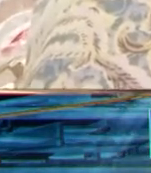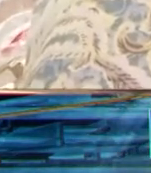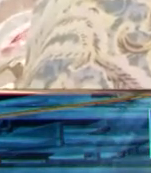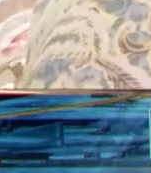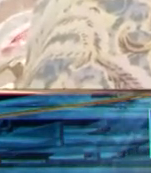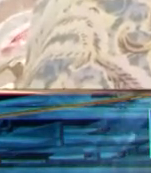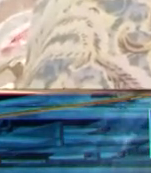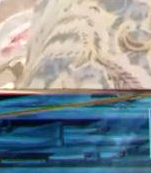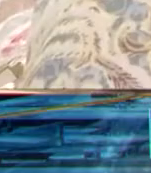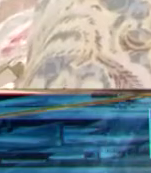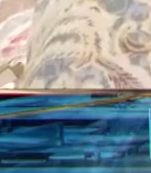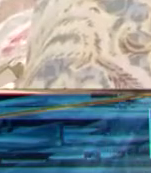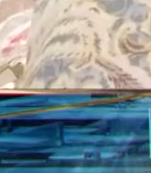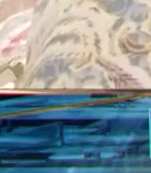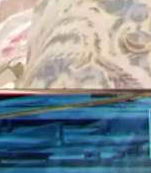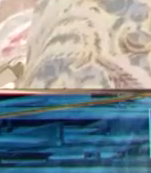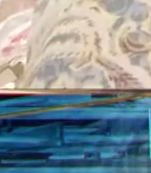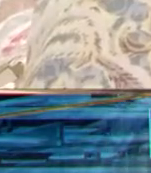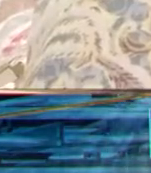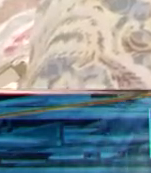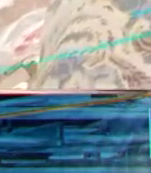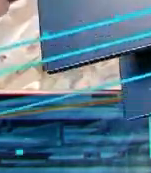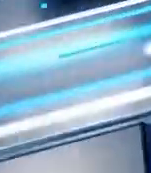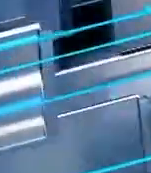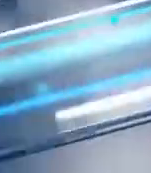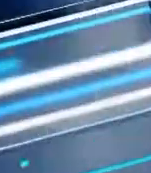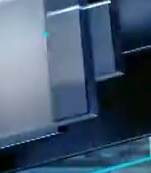берекесін, мейірімділік берсін, ынтымақ берсін.